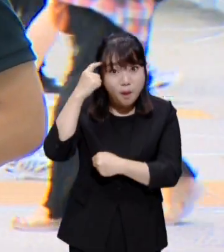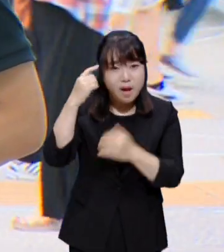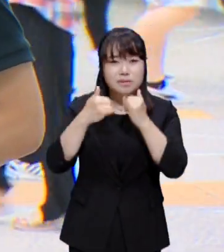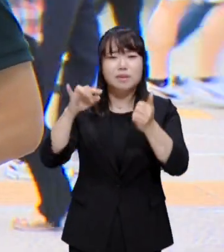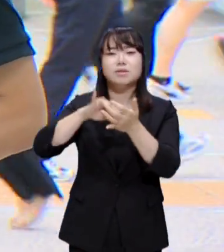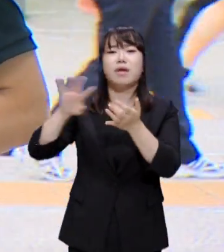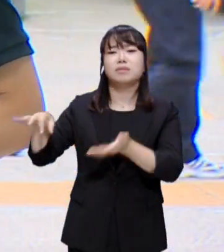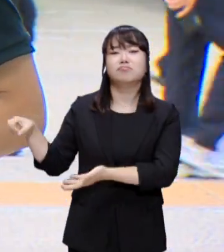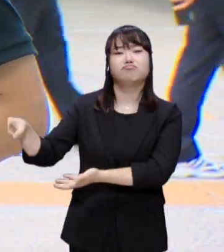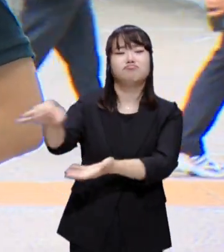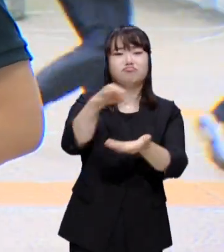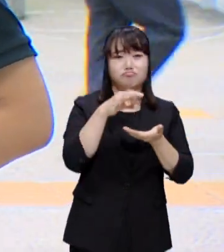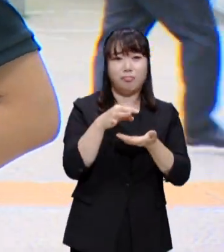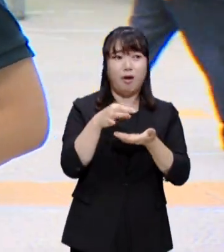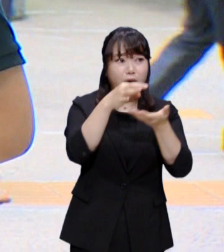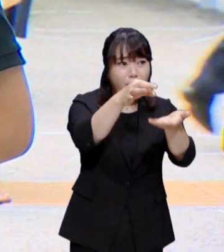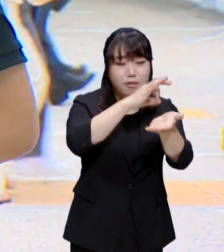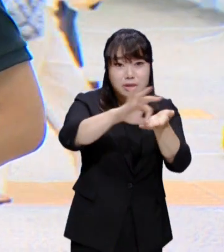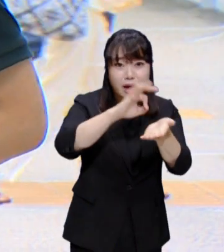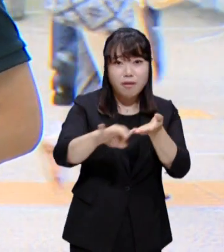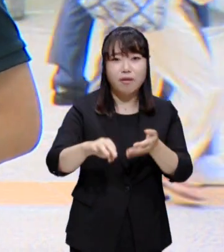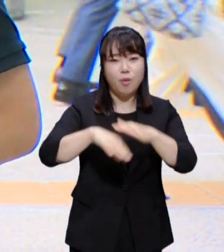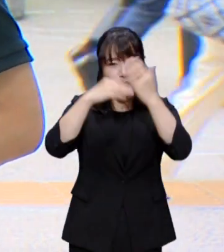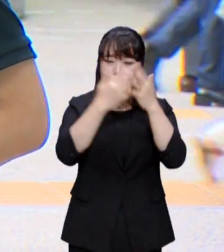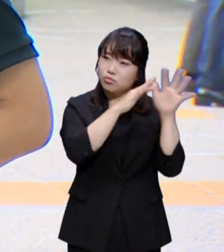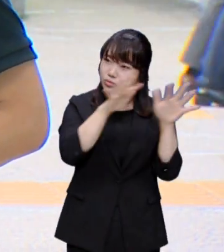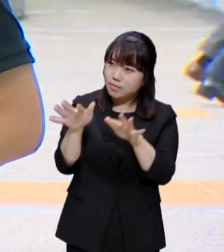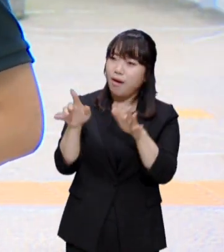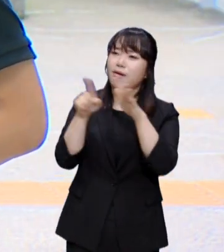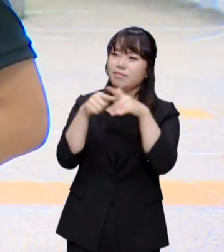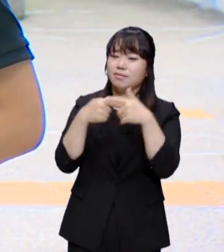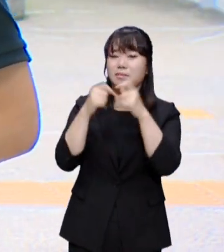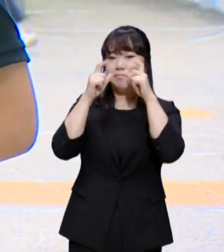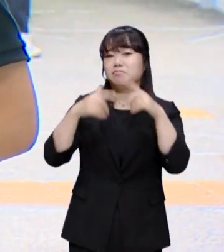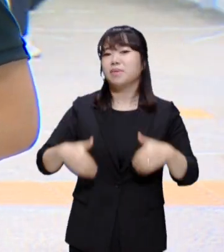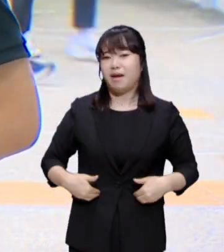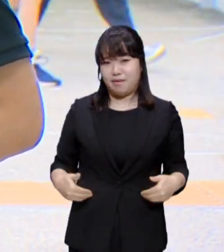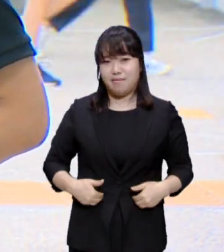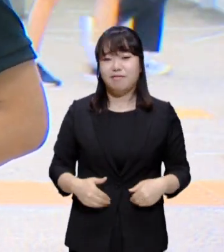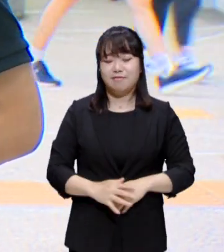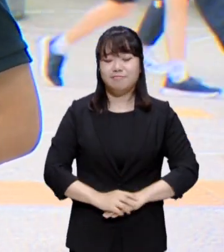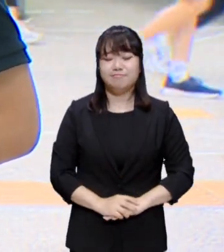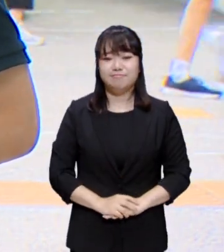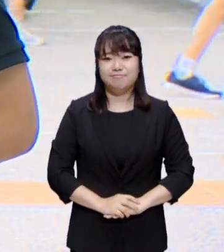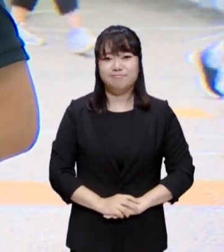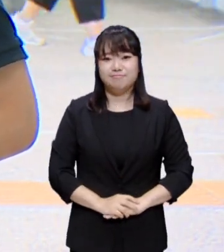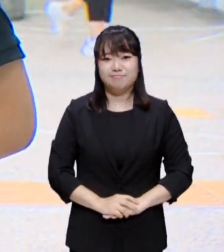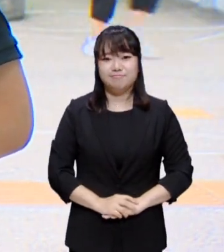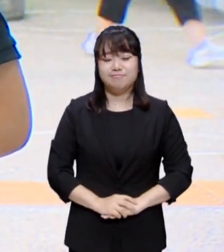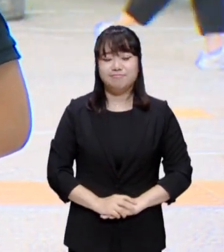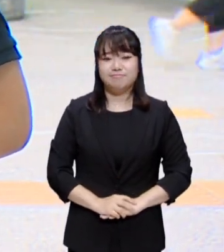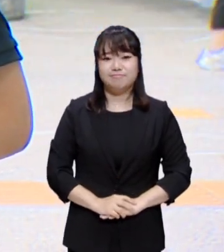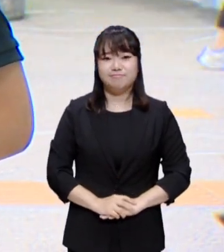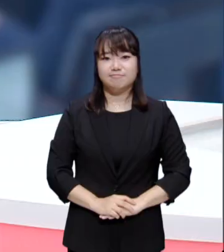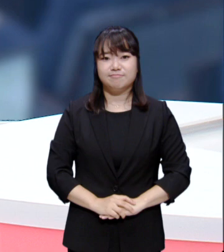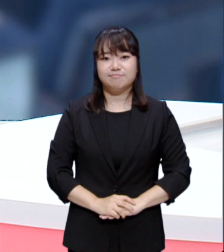혈세인 만큼 누구나 쉽게 확인할 수 있어야 하기 때문입니다. BTV 뉴스 김대우입니다.